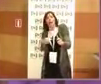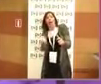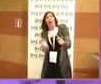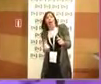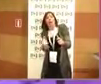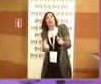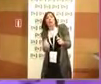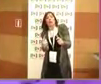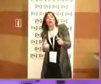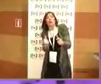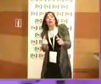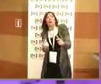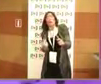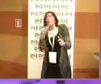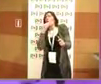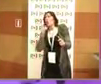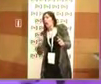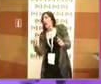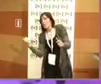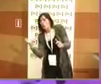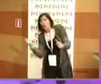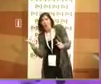di incapacità